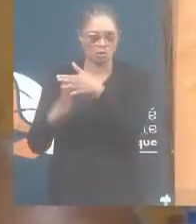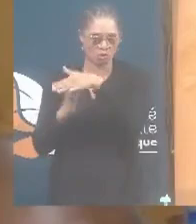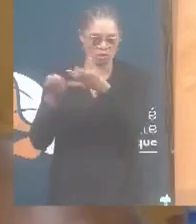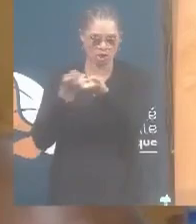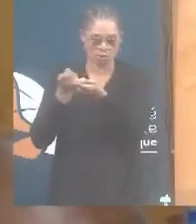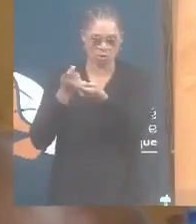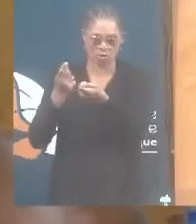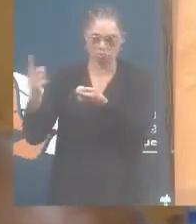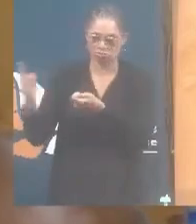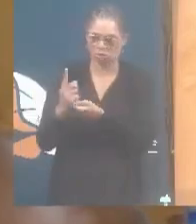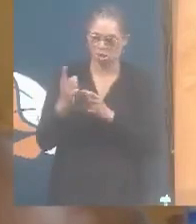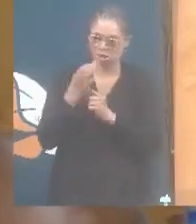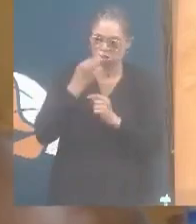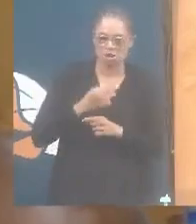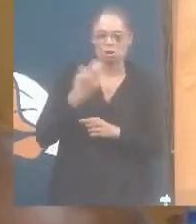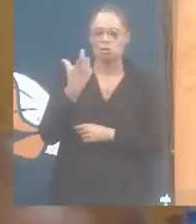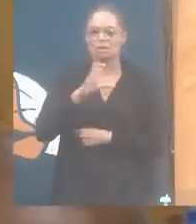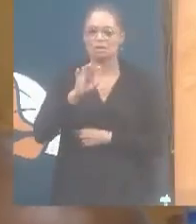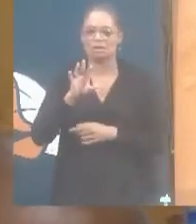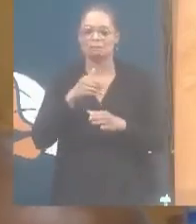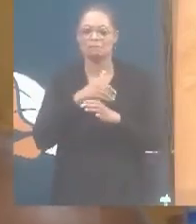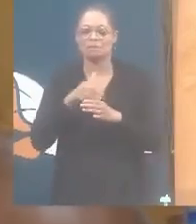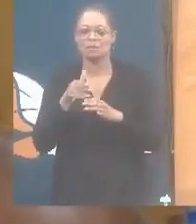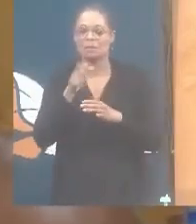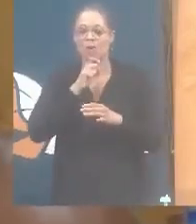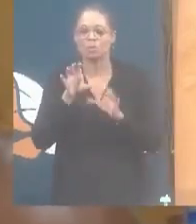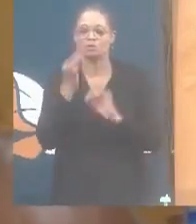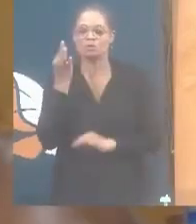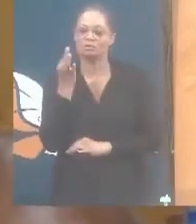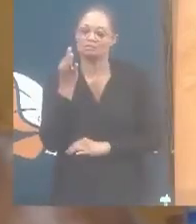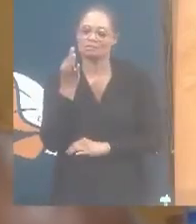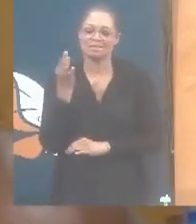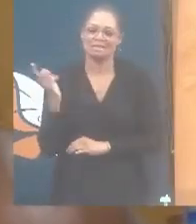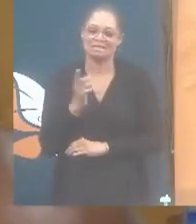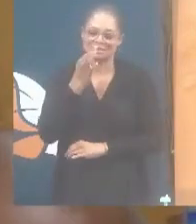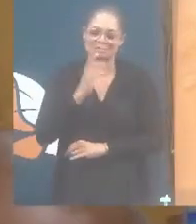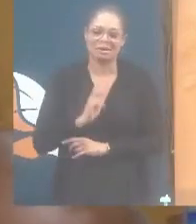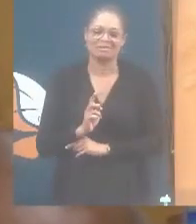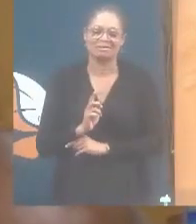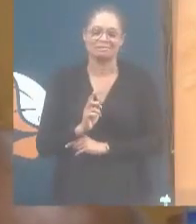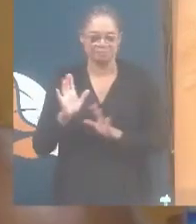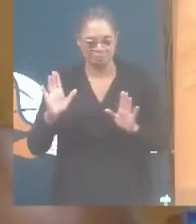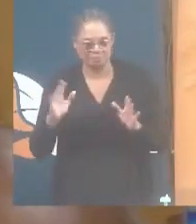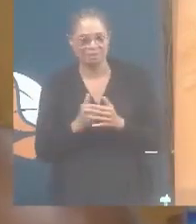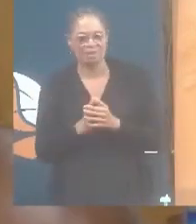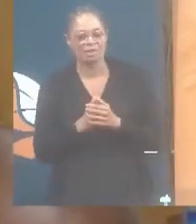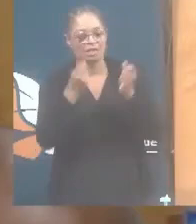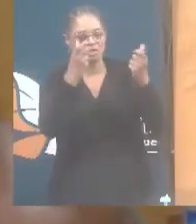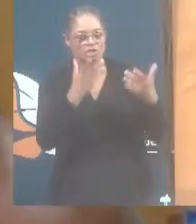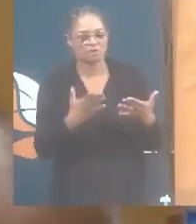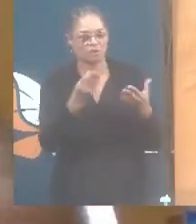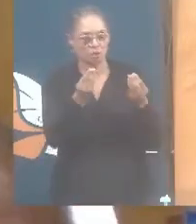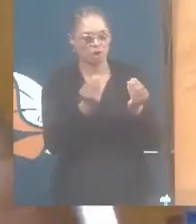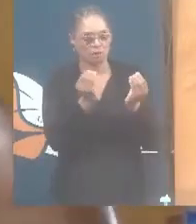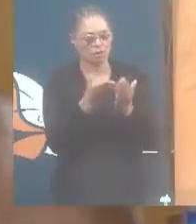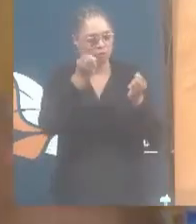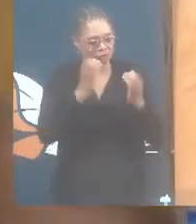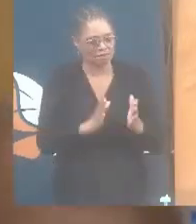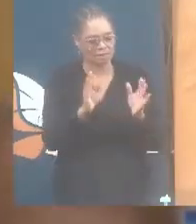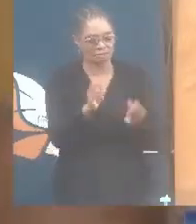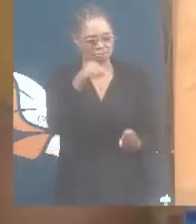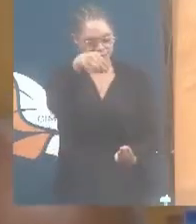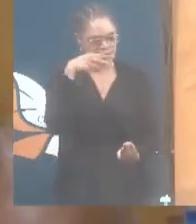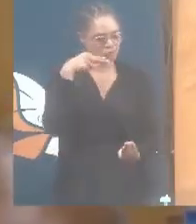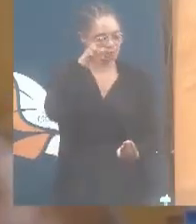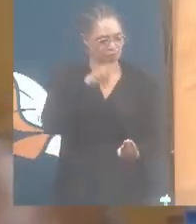eh bien, qu'il y a une enveloppe de 250 millions qu'on n'a pas encore trouvée. Parlons sur les chiffres qui sont donnés. Les chiffres officiels qui sont là